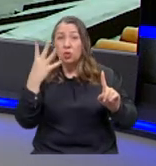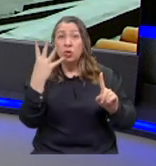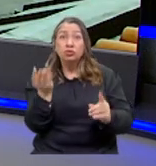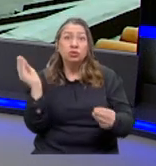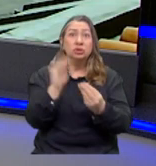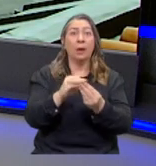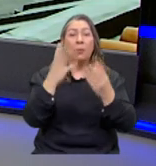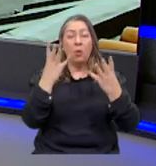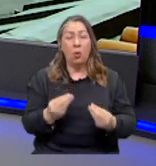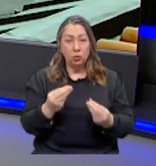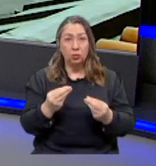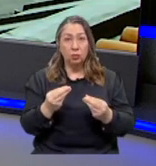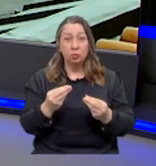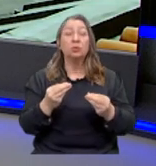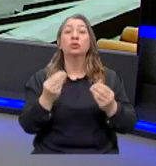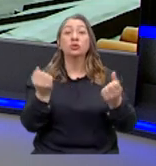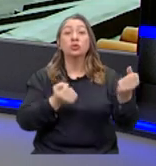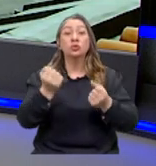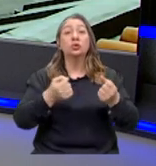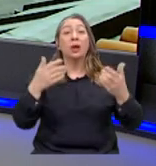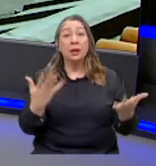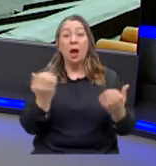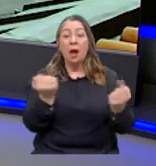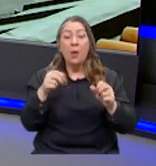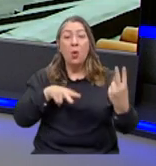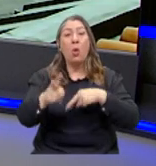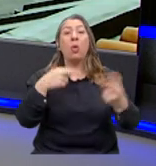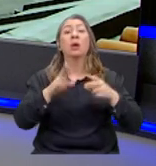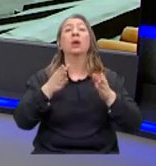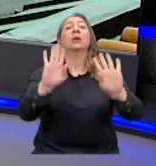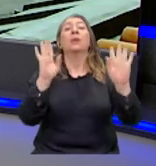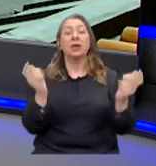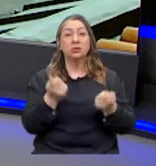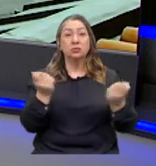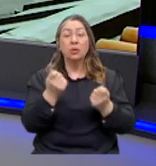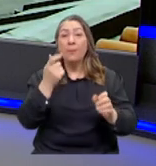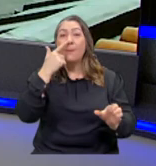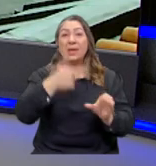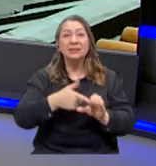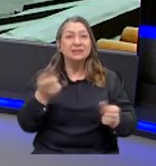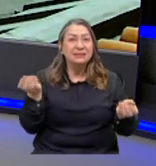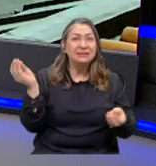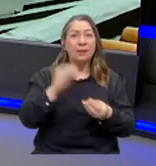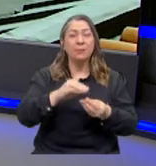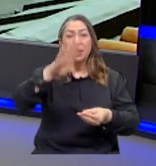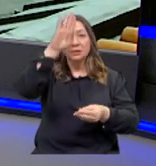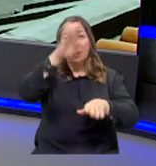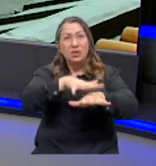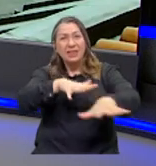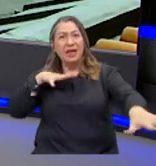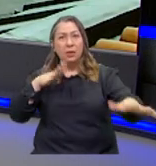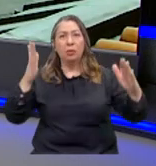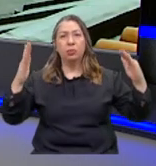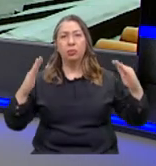zam yansımış oldu tabelalara. Sürücüler artık araçlarıyla yola çıkmamaya çalışıyor. Akaryakıt zamları İstanbul trafiğini